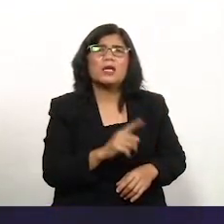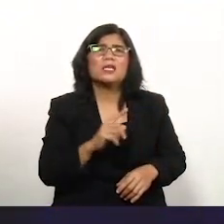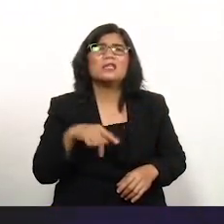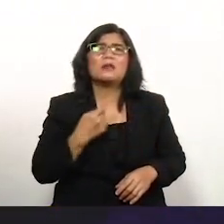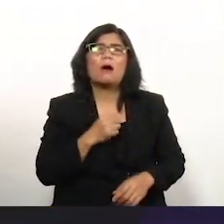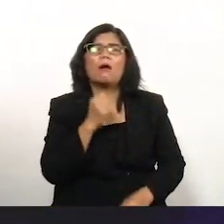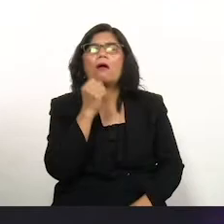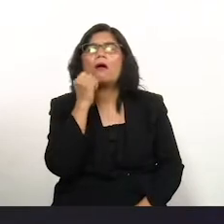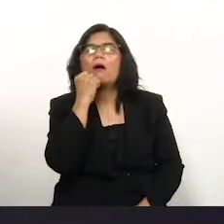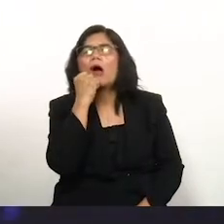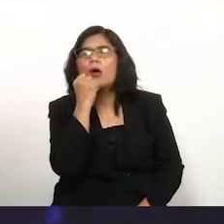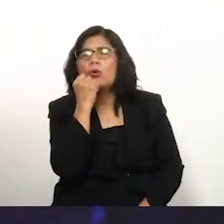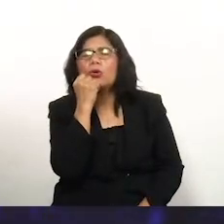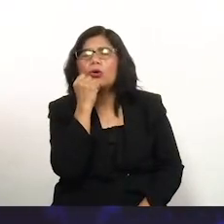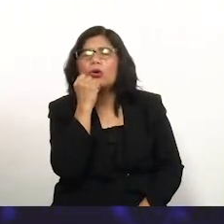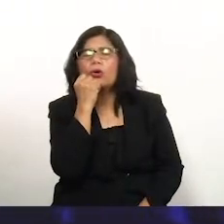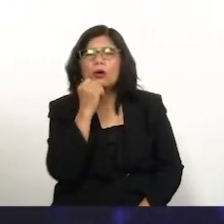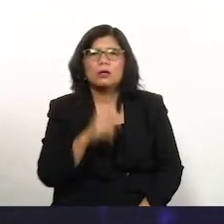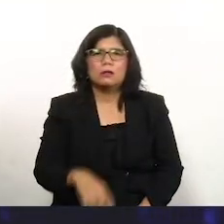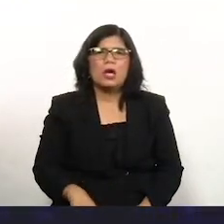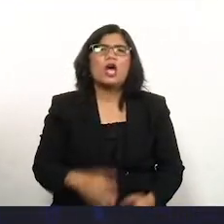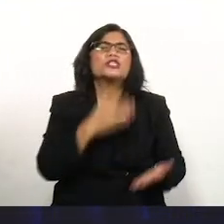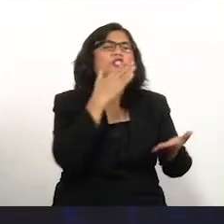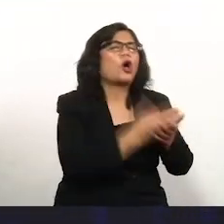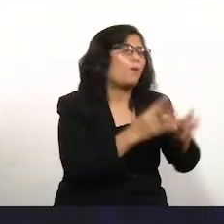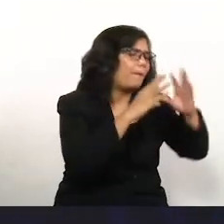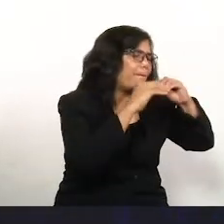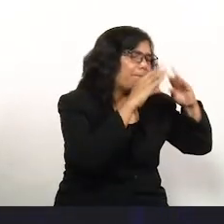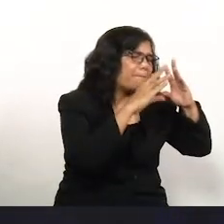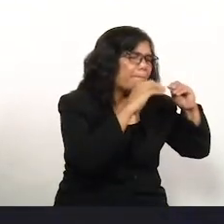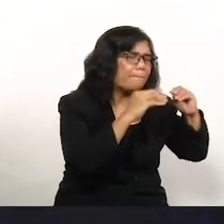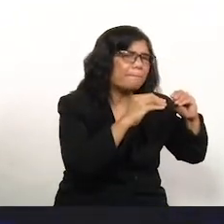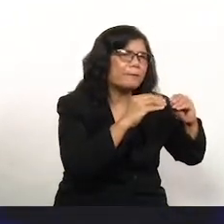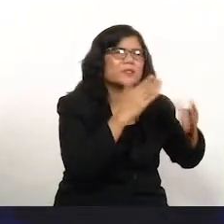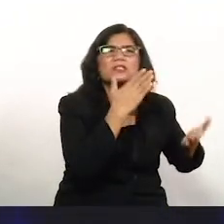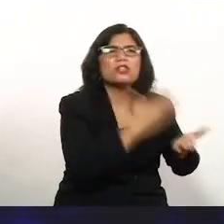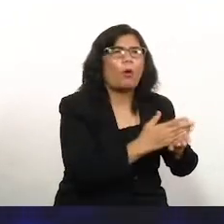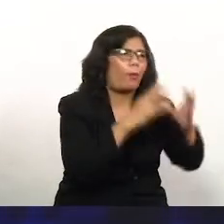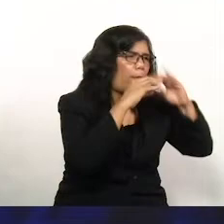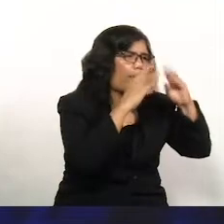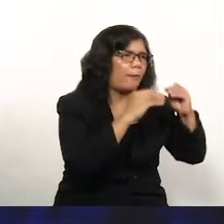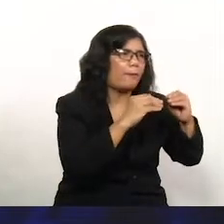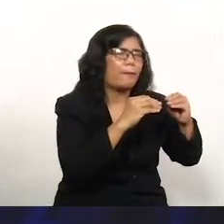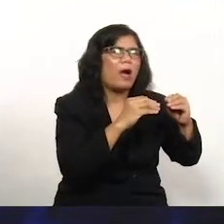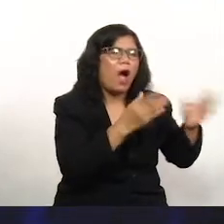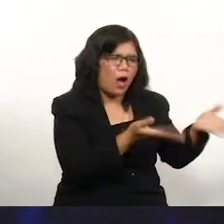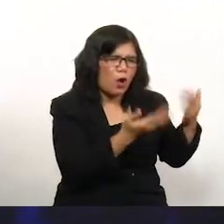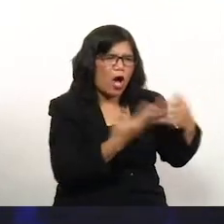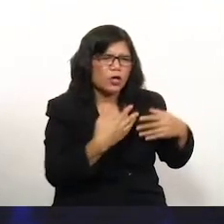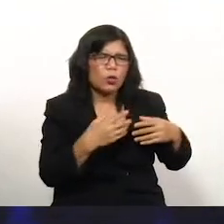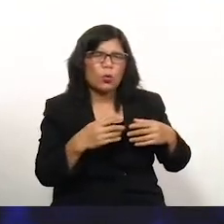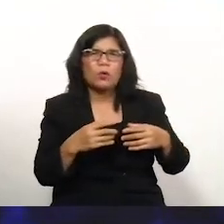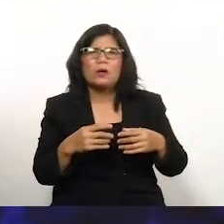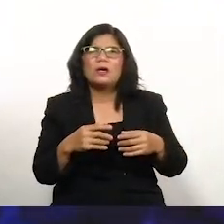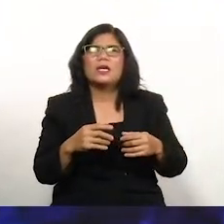f-stop di beda Hai start Word ia berhenti debat mulai terlibat dalam